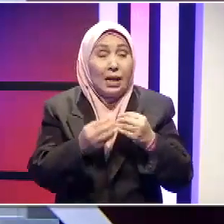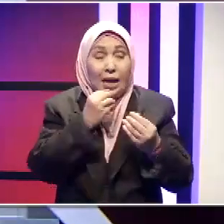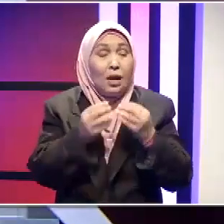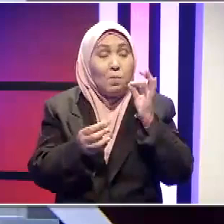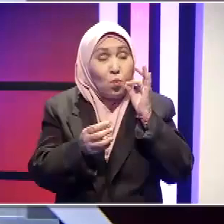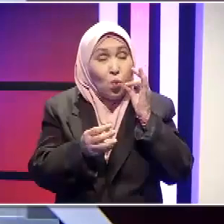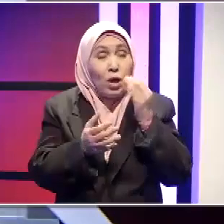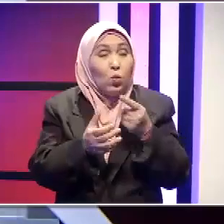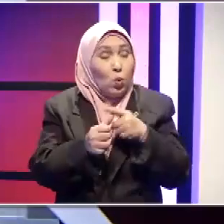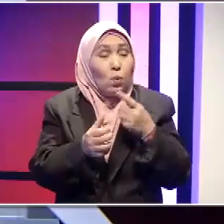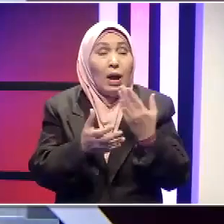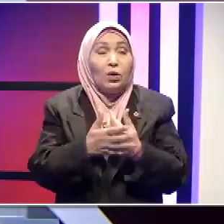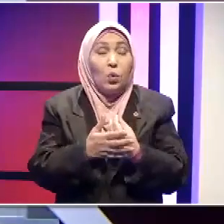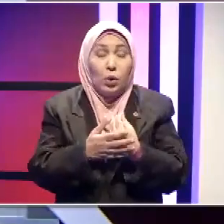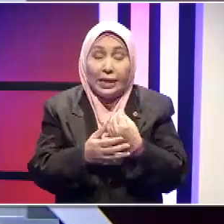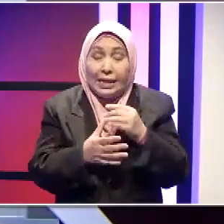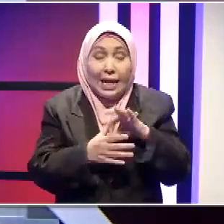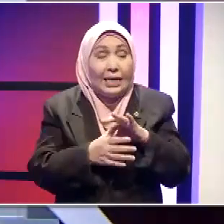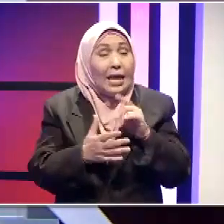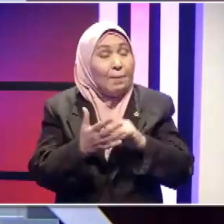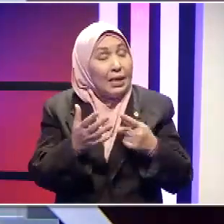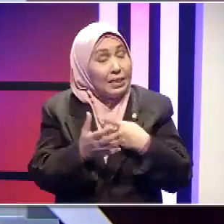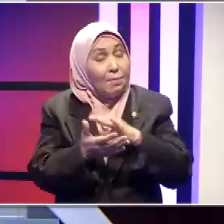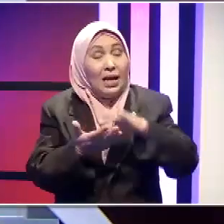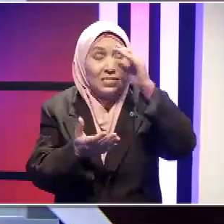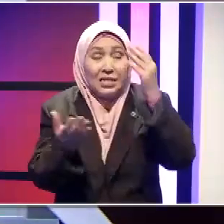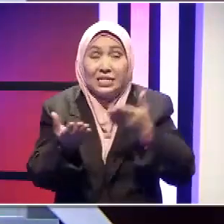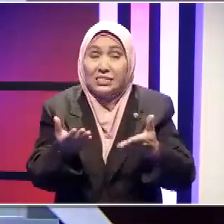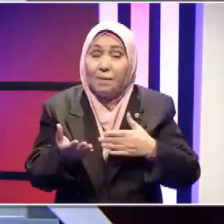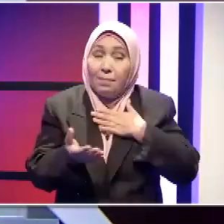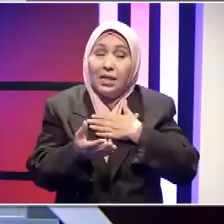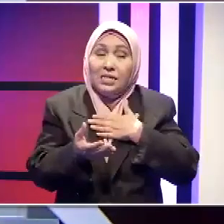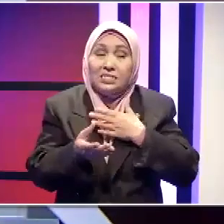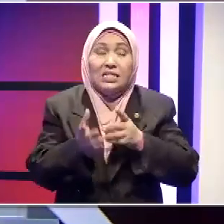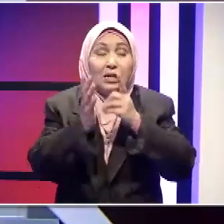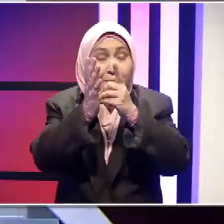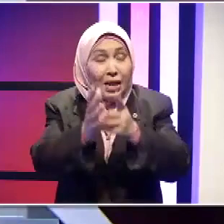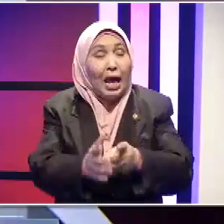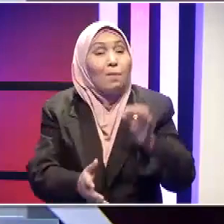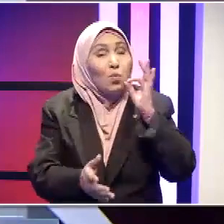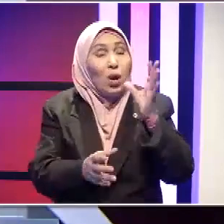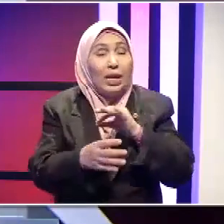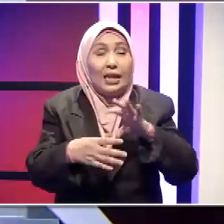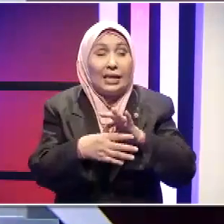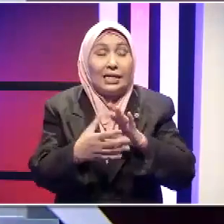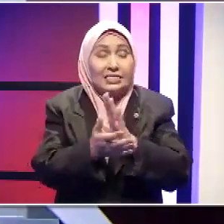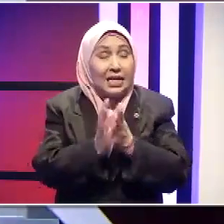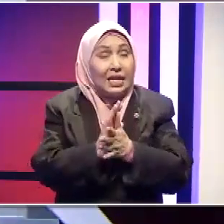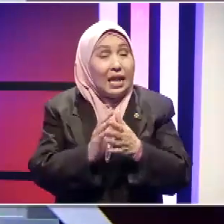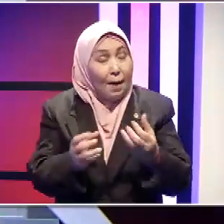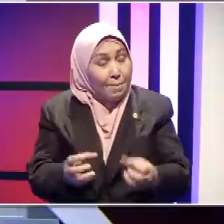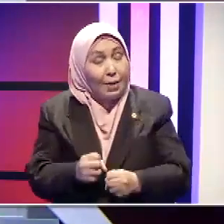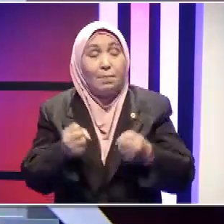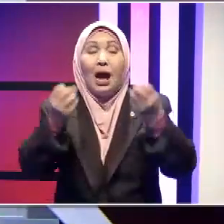buah duduk lagi ya Dan aku yang beli kita belajar ke sini lagi Ayo Agan nanti dapat banyak